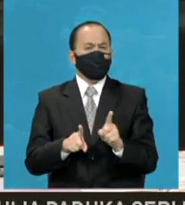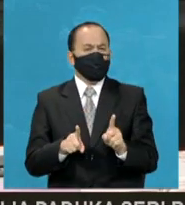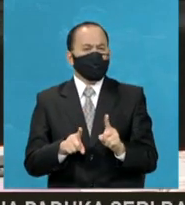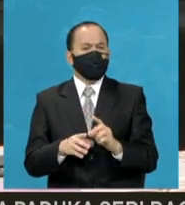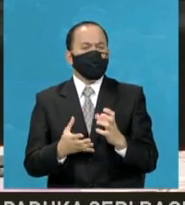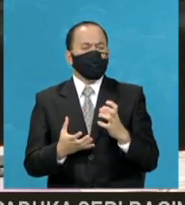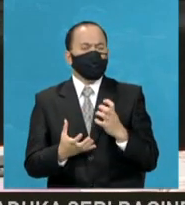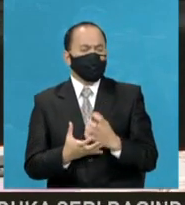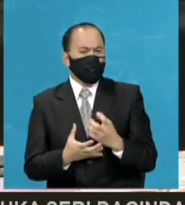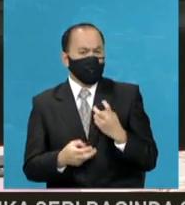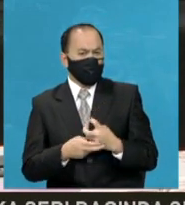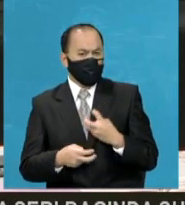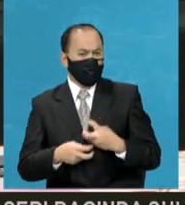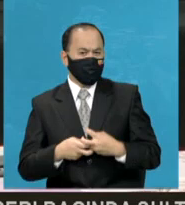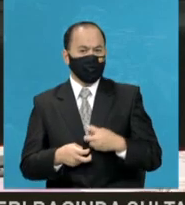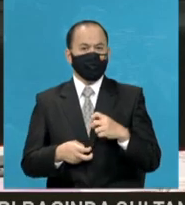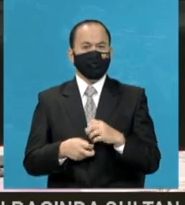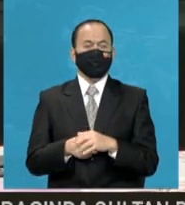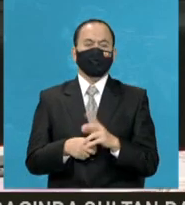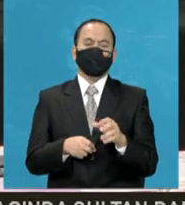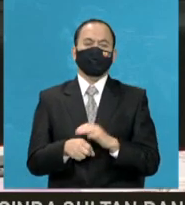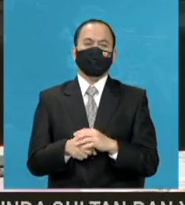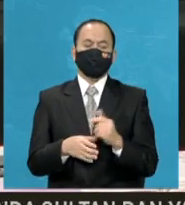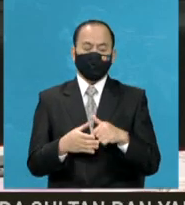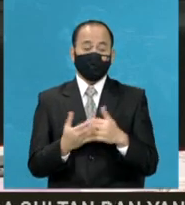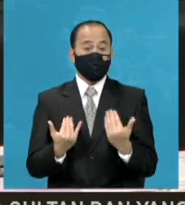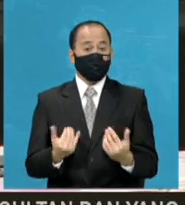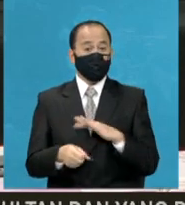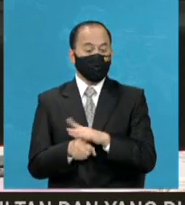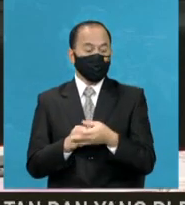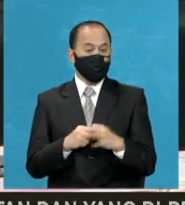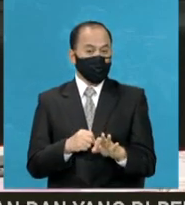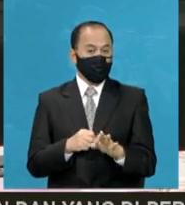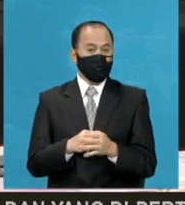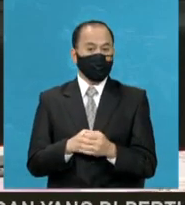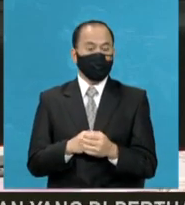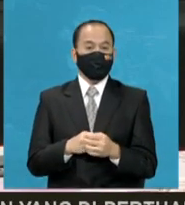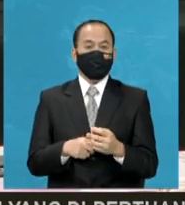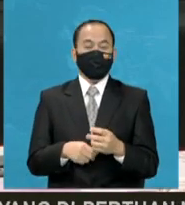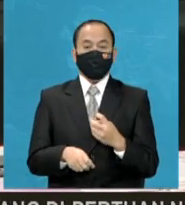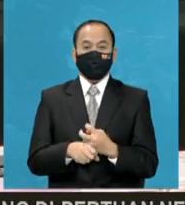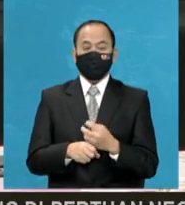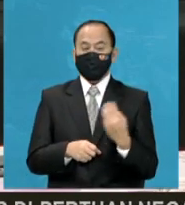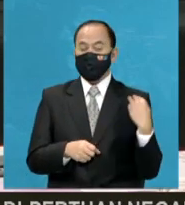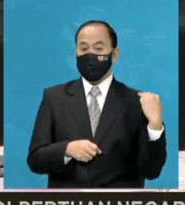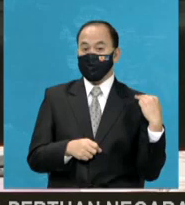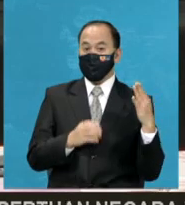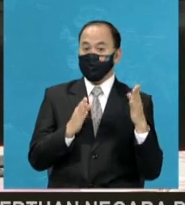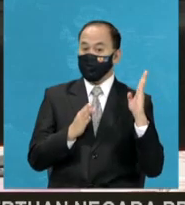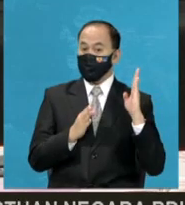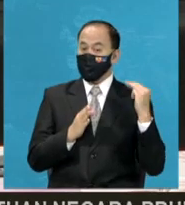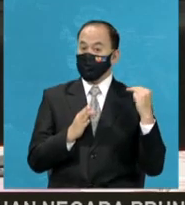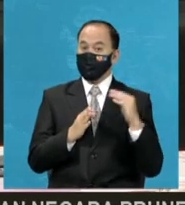berdepan dengan pendam Ekobit Mayjen ini para pekerja dan majikan adalah dinasihatkan untuk